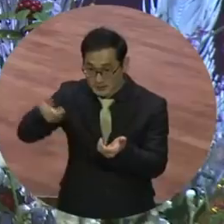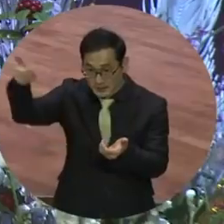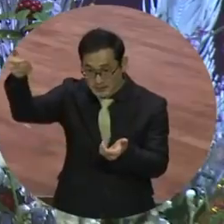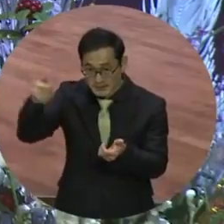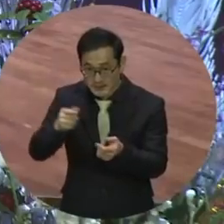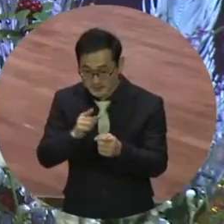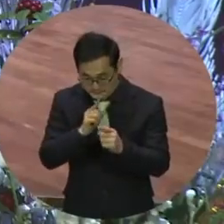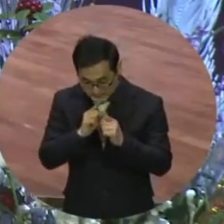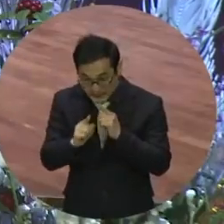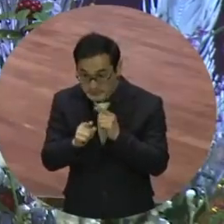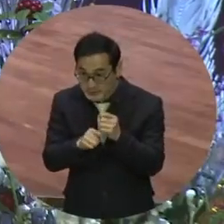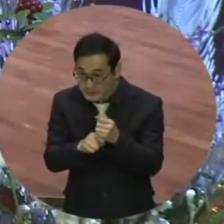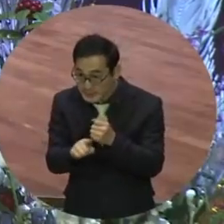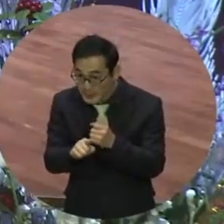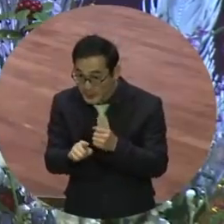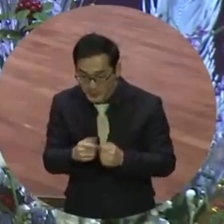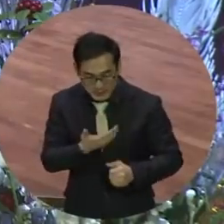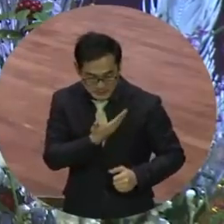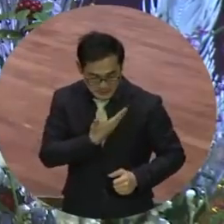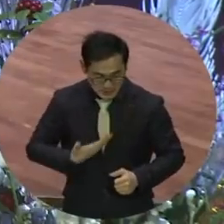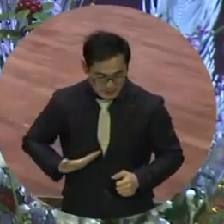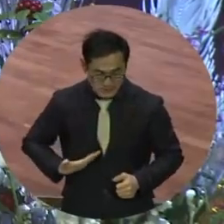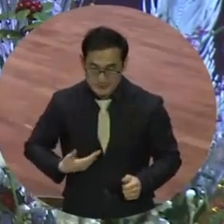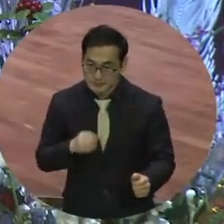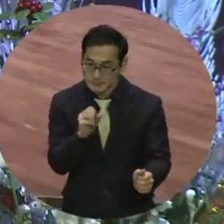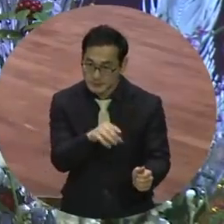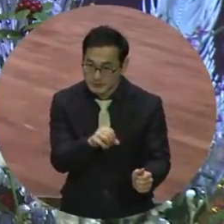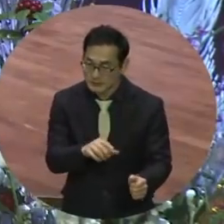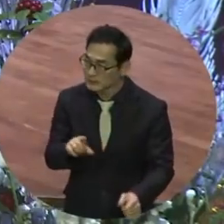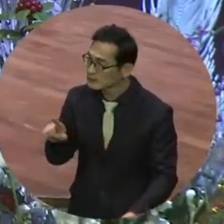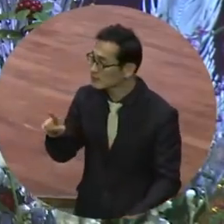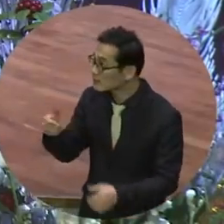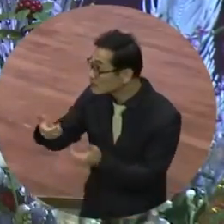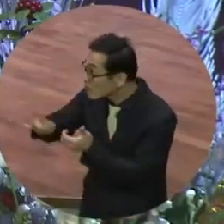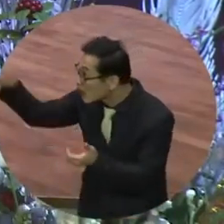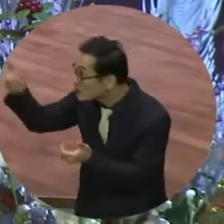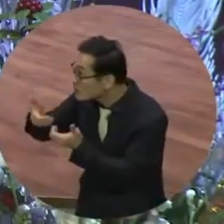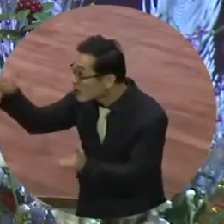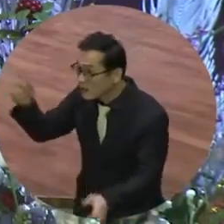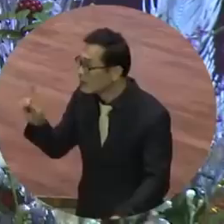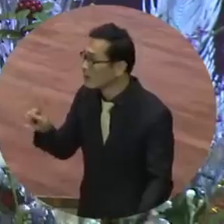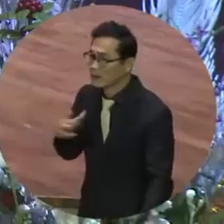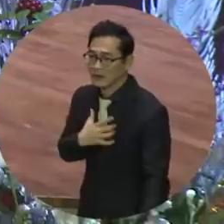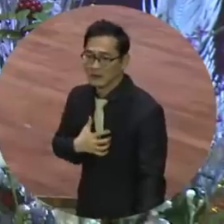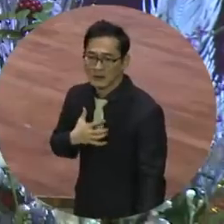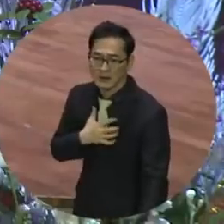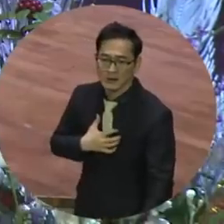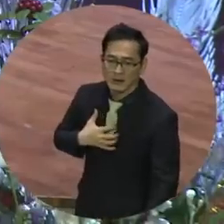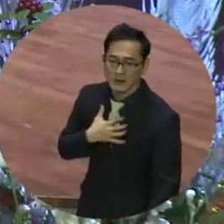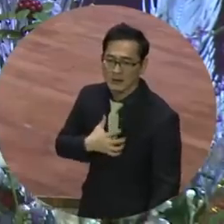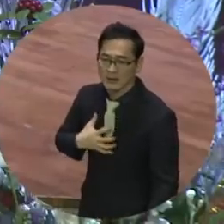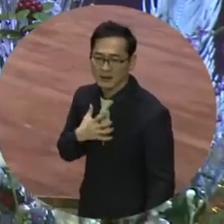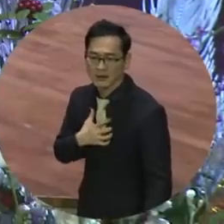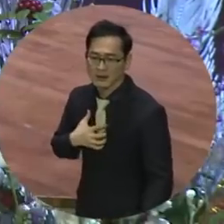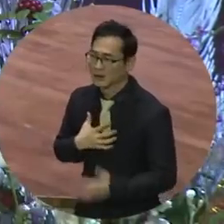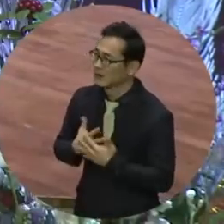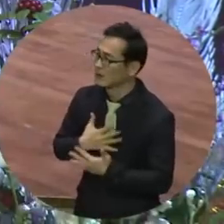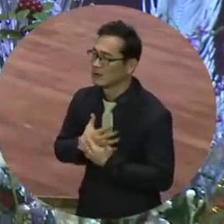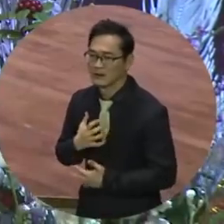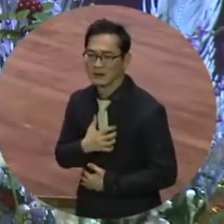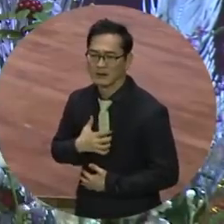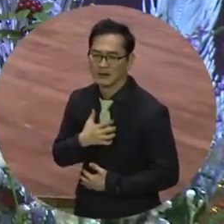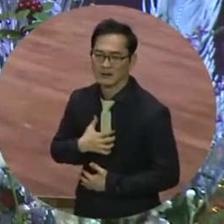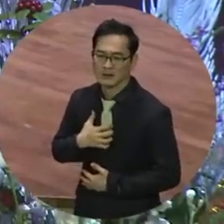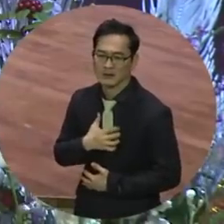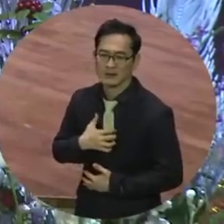말씀이 제자들에게는 뭐요? 근심, 염려, 걱정 속에서 사로잡히게